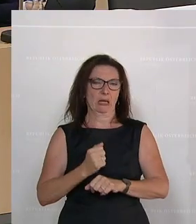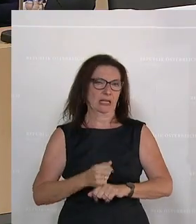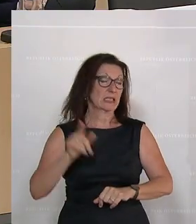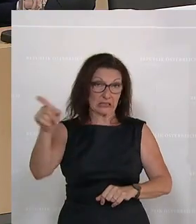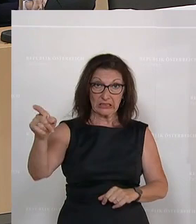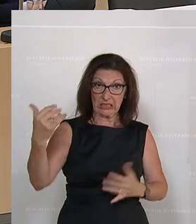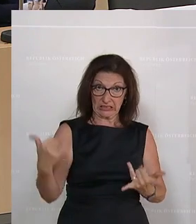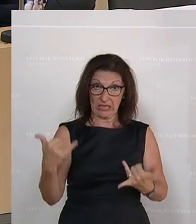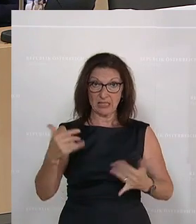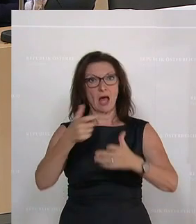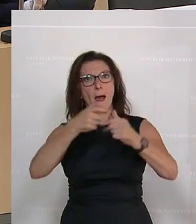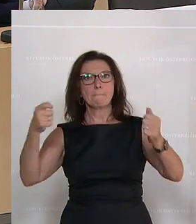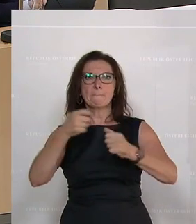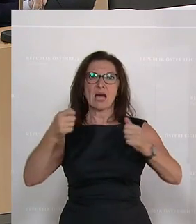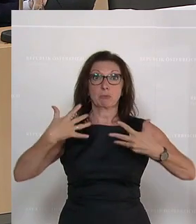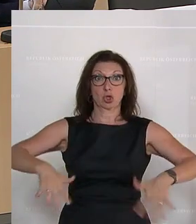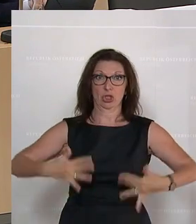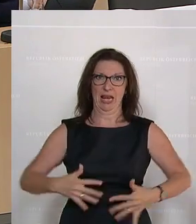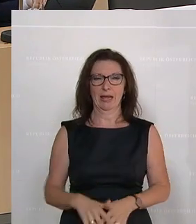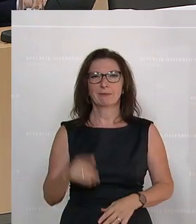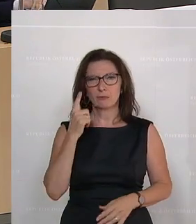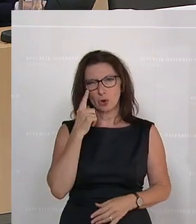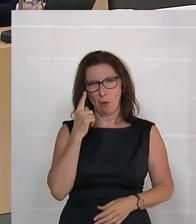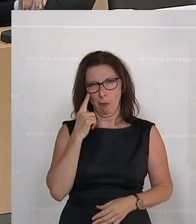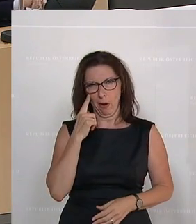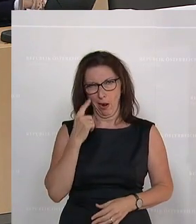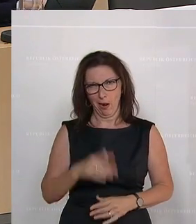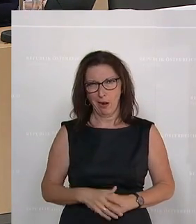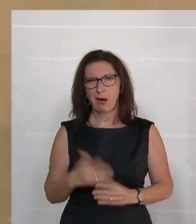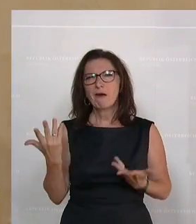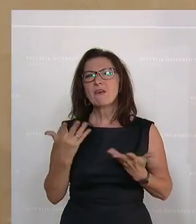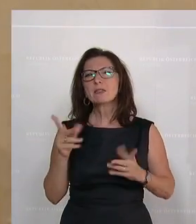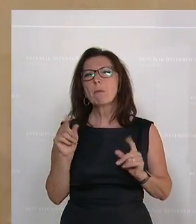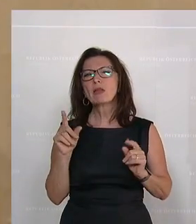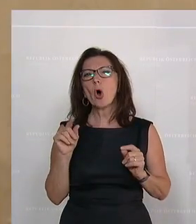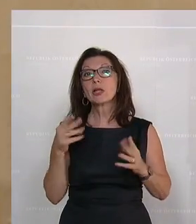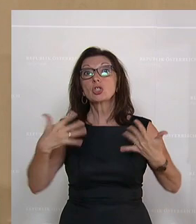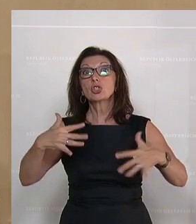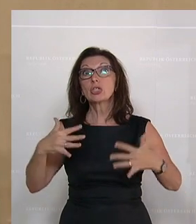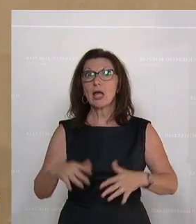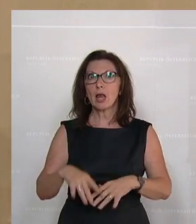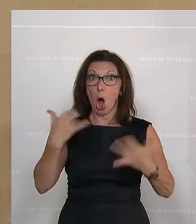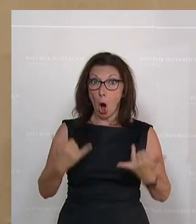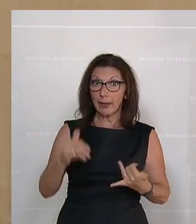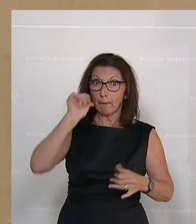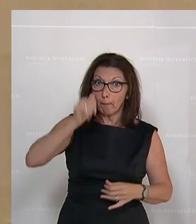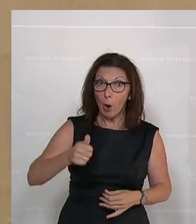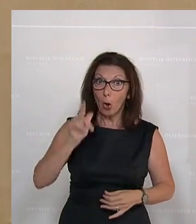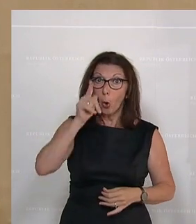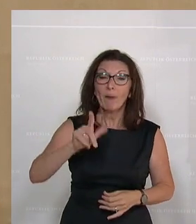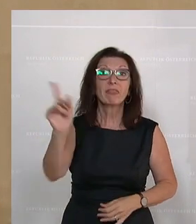kurzfristigen maßnahmen daher und dann schauen wir mal anders kurzfristig bei ihnen bedeutet jetzt glaubt man heute oder morgen oder übermorgen